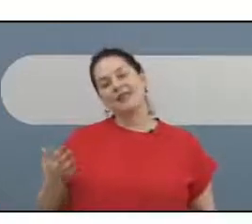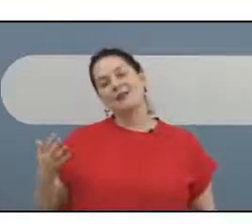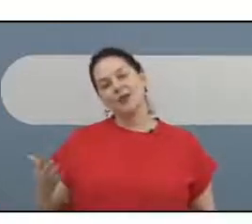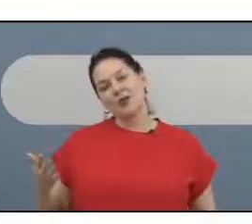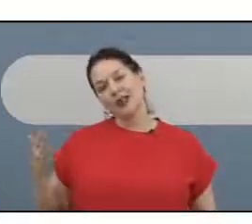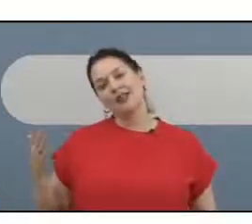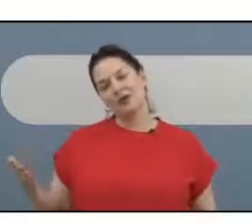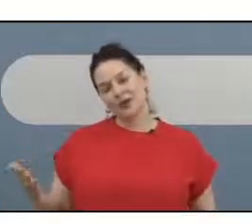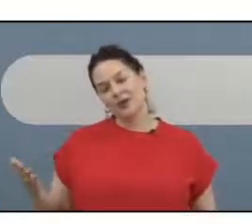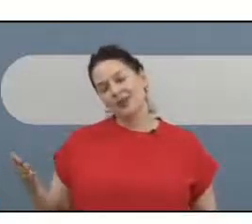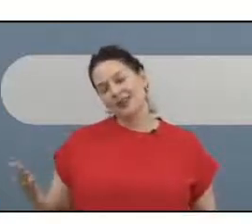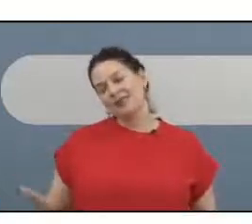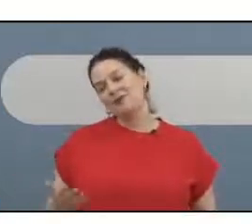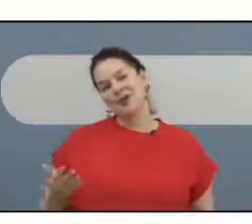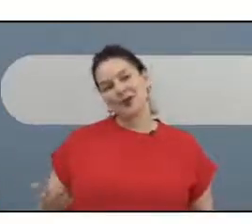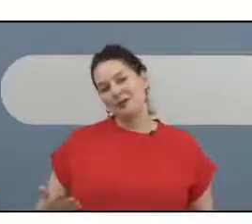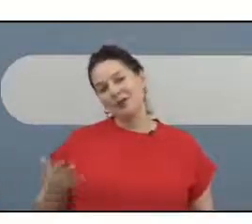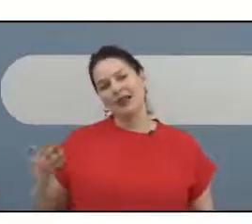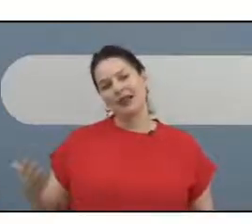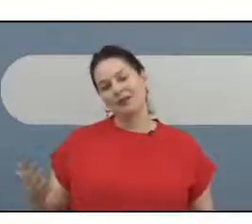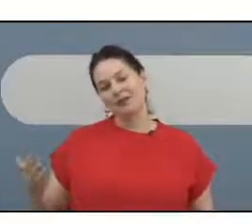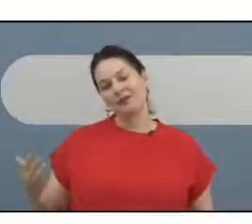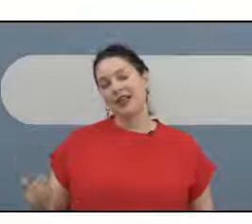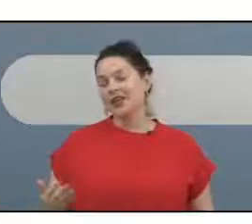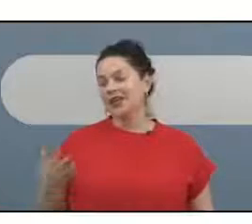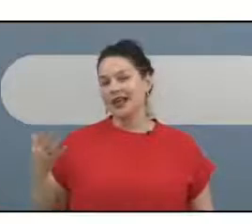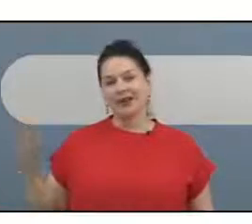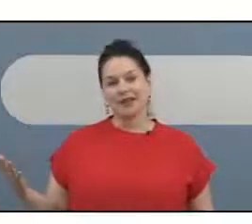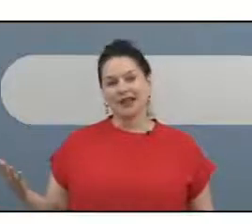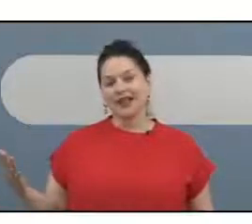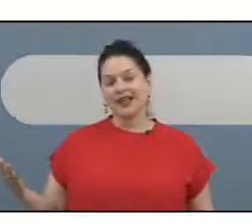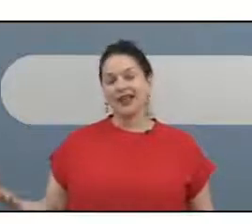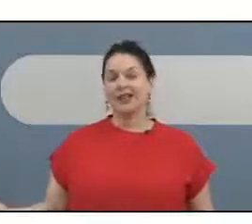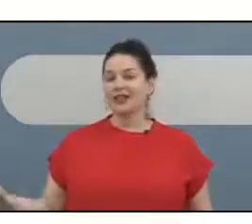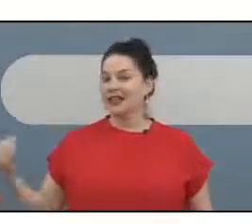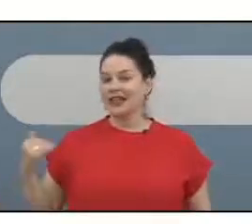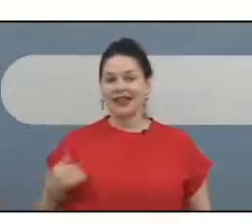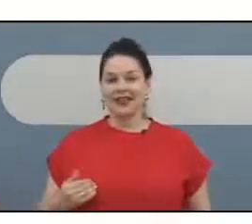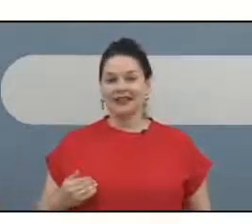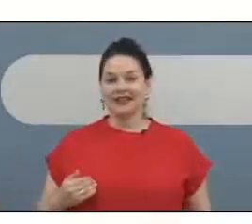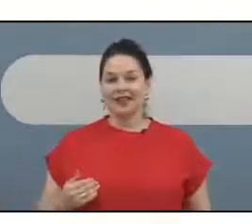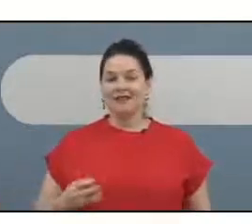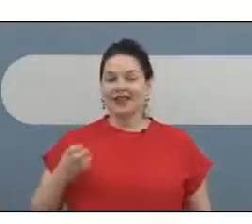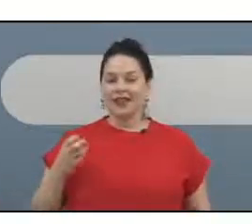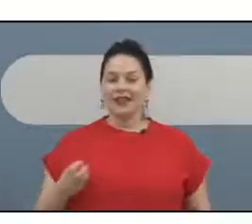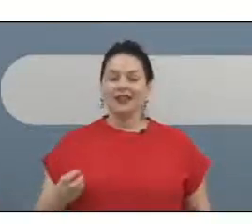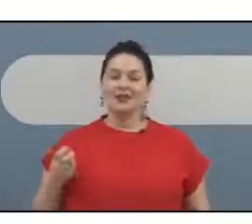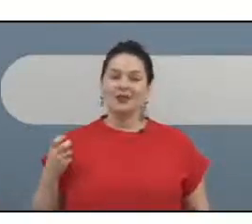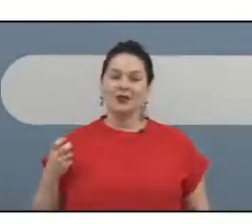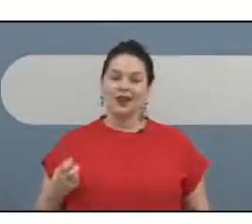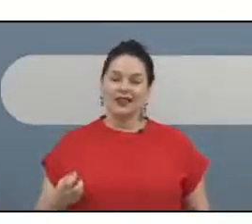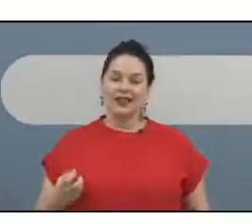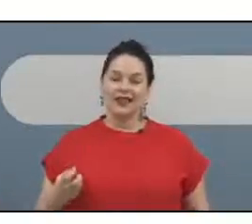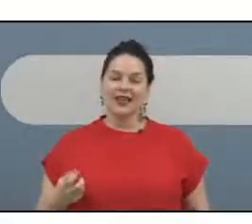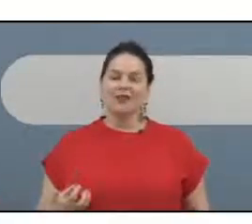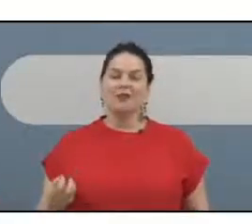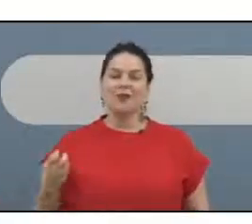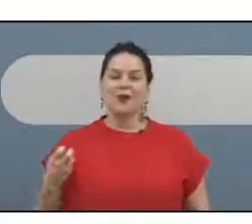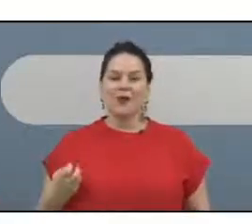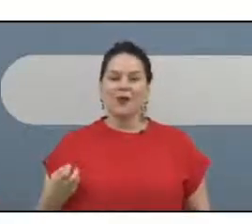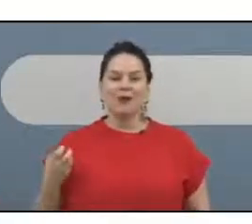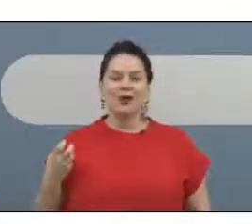אומרת, זה סיפור על התבגרות, זה סיפור על מתבגרים. יש כאן אבא, יש כאן ילד, ויש כאן